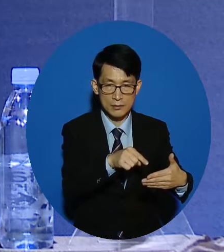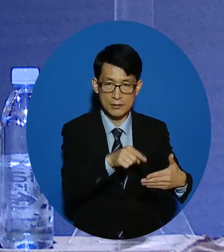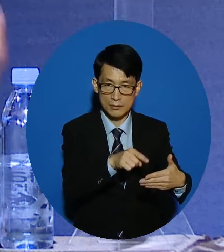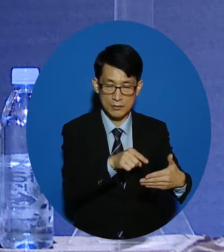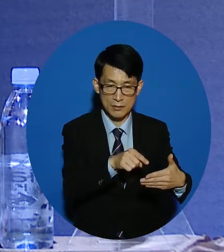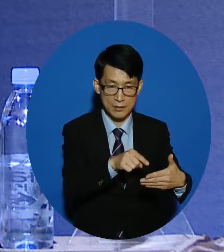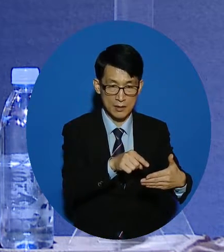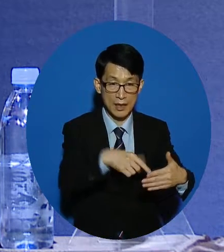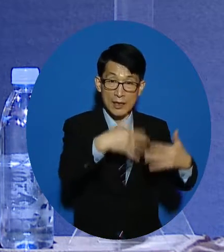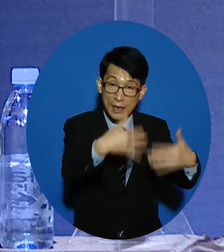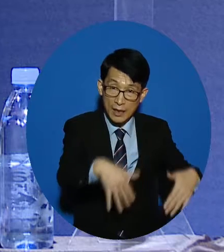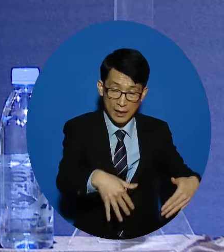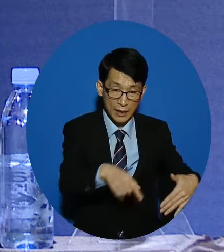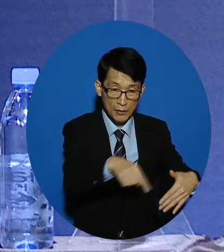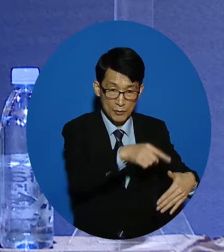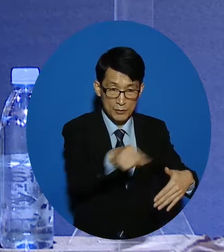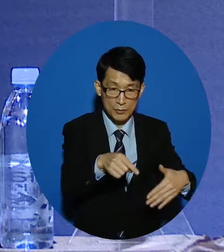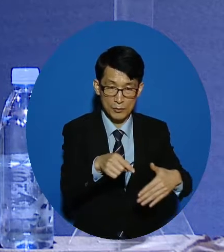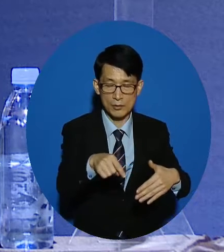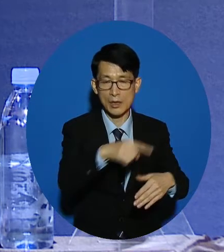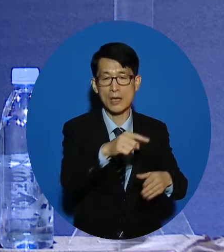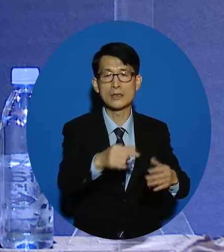쇠사슬의 그 사회에